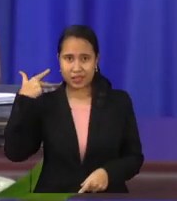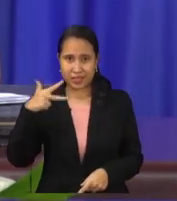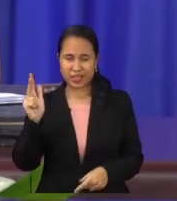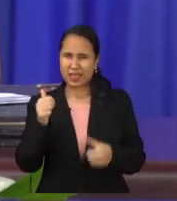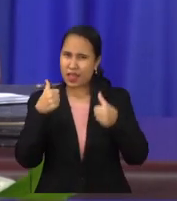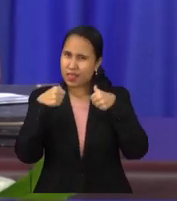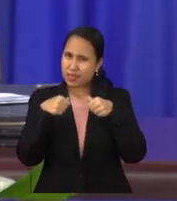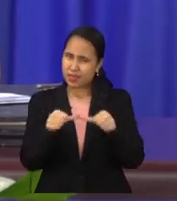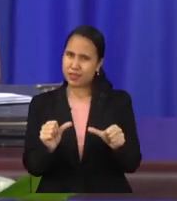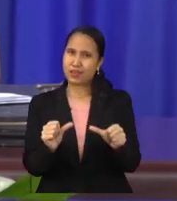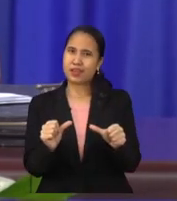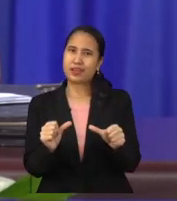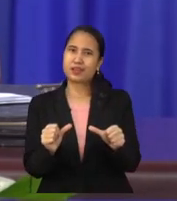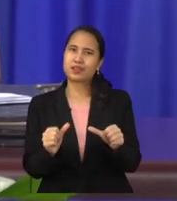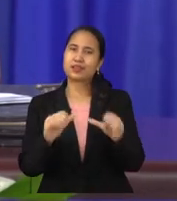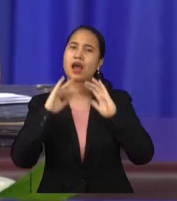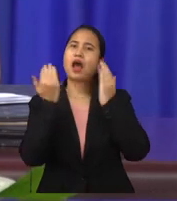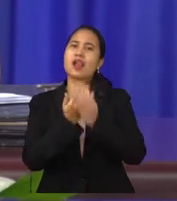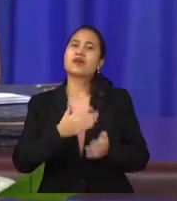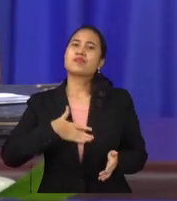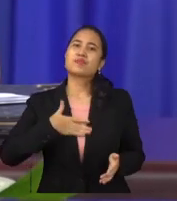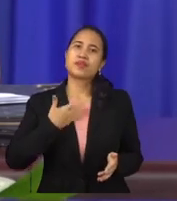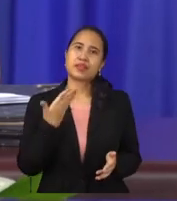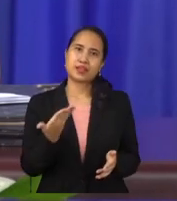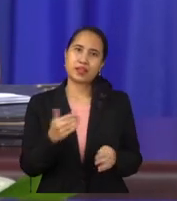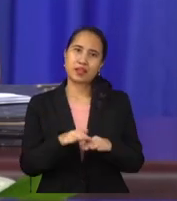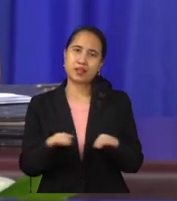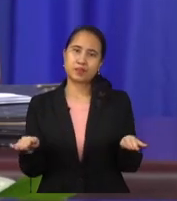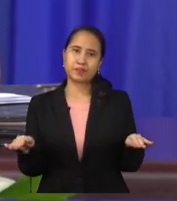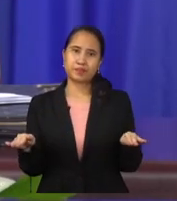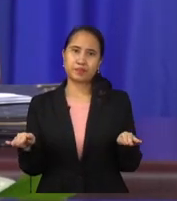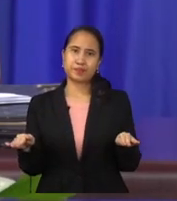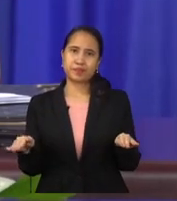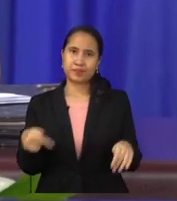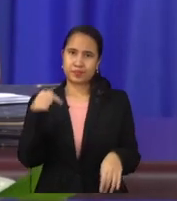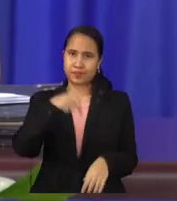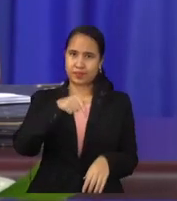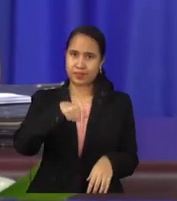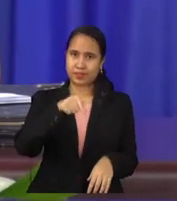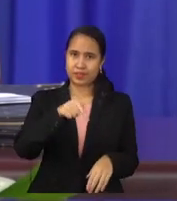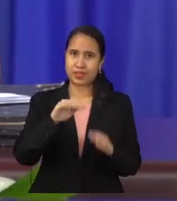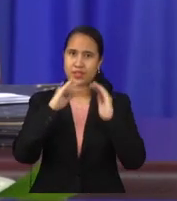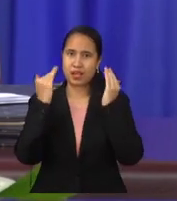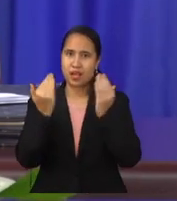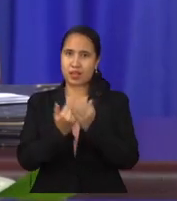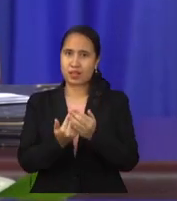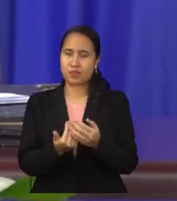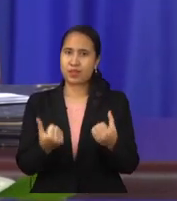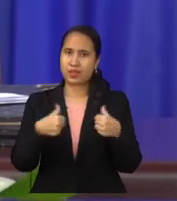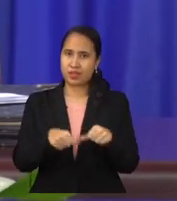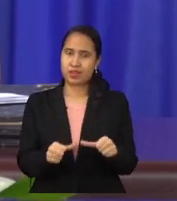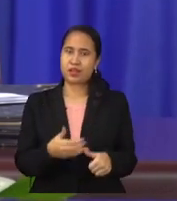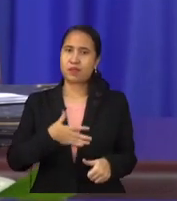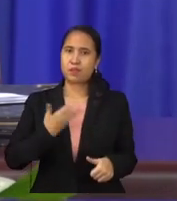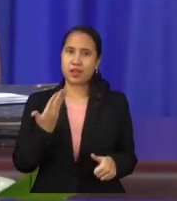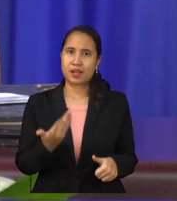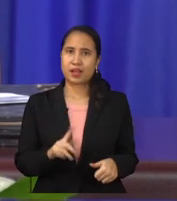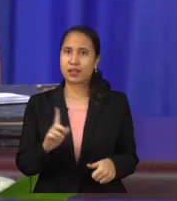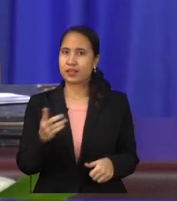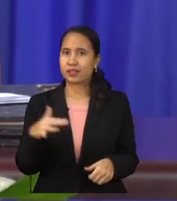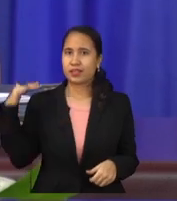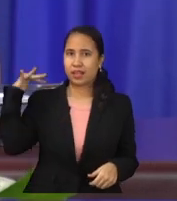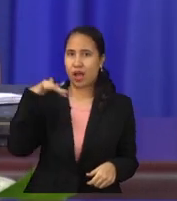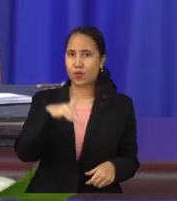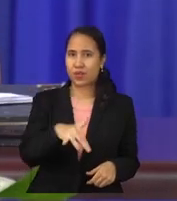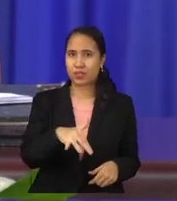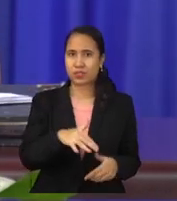dringend algemeen belang ten grondslag zou hebben gelegen. Dat dit dringend algemeen belang door het Hof niet aanwezig wordt